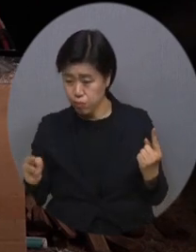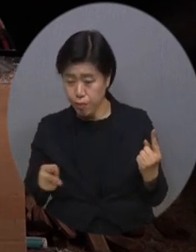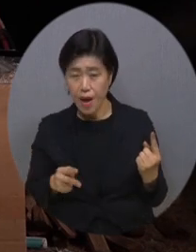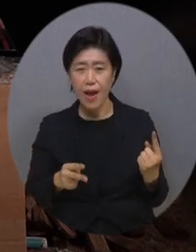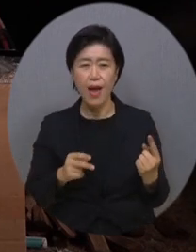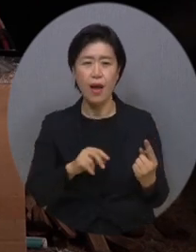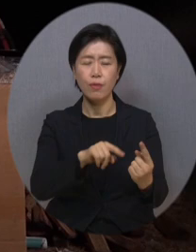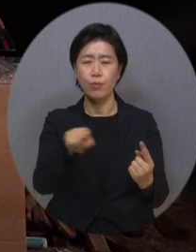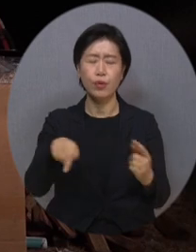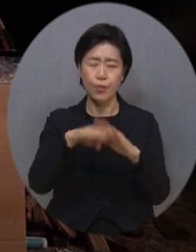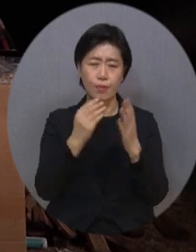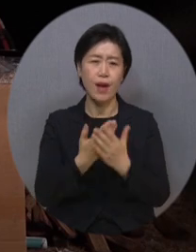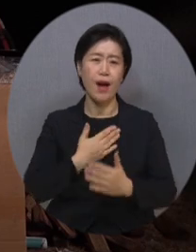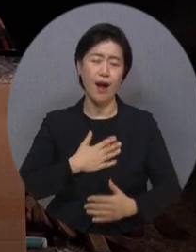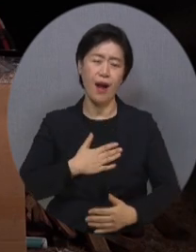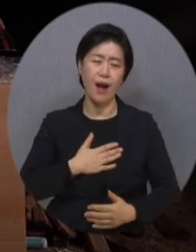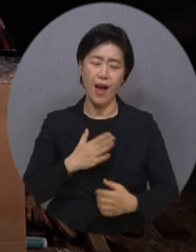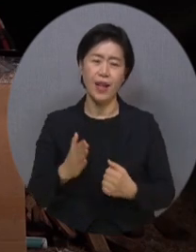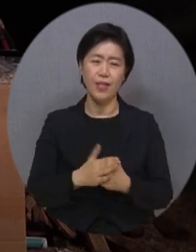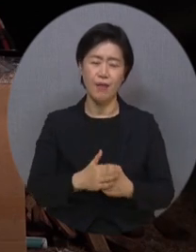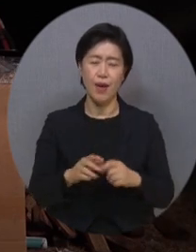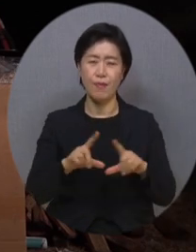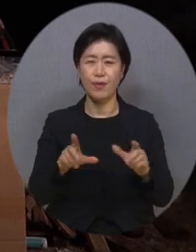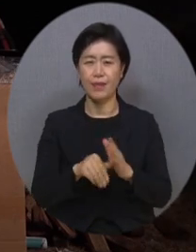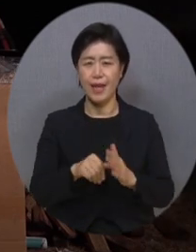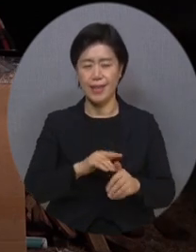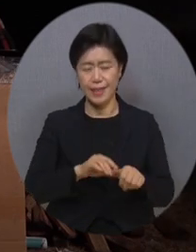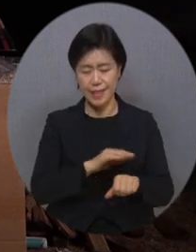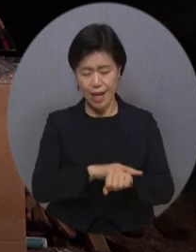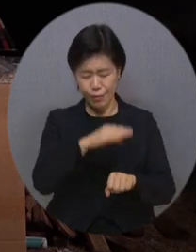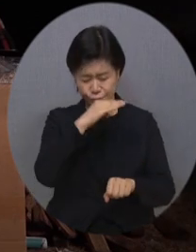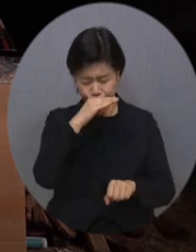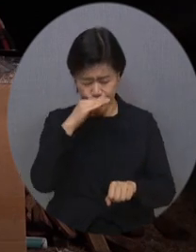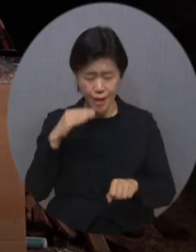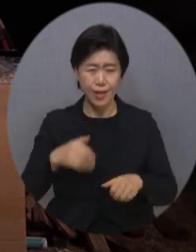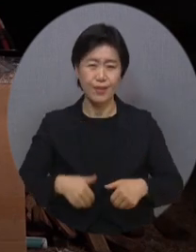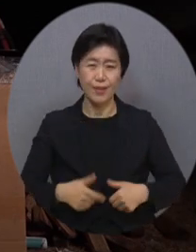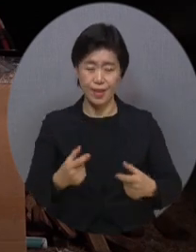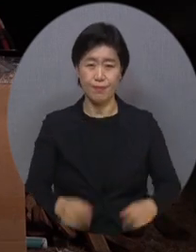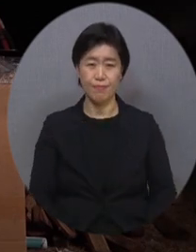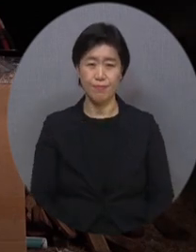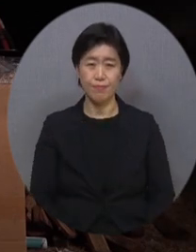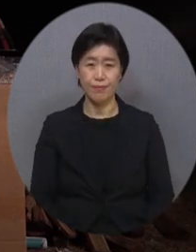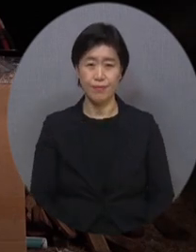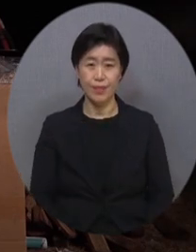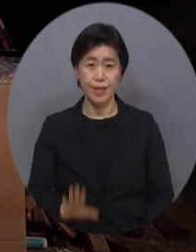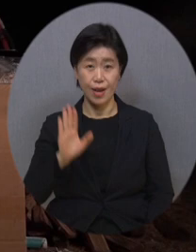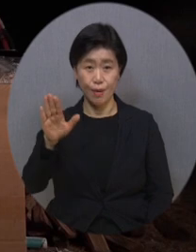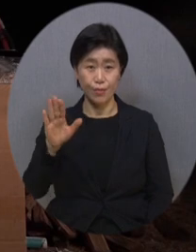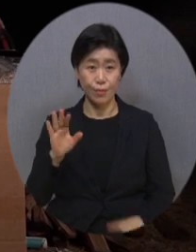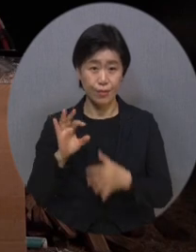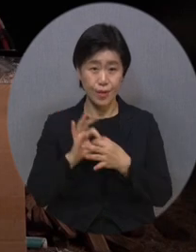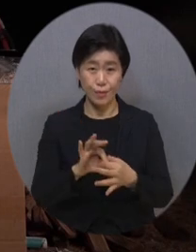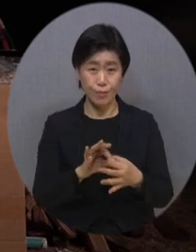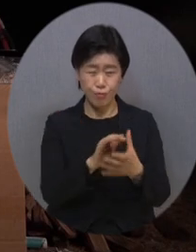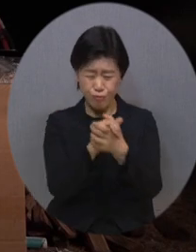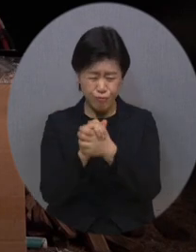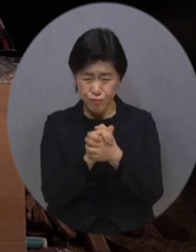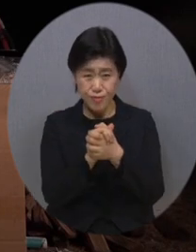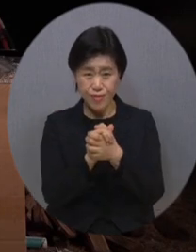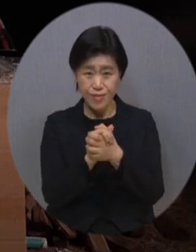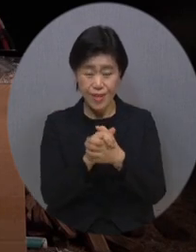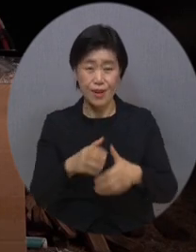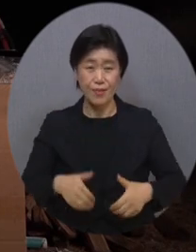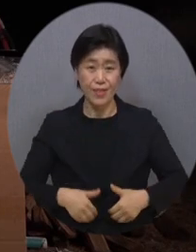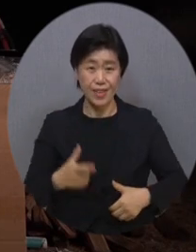네. 나는 뭐. 야, 요가. 걔가 계속 친하게 지내겠다. 동의하냐? 어? 어떻게든 안 친하나?